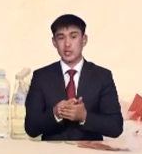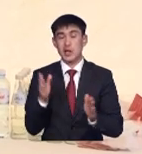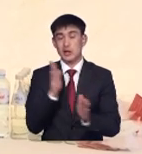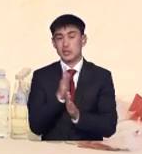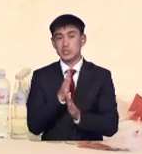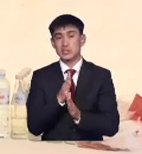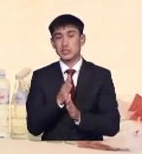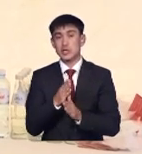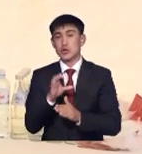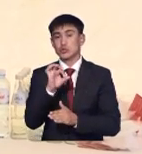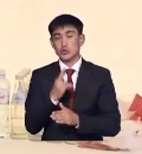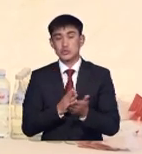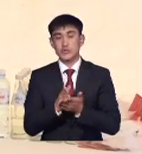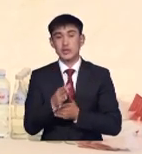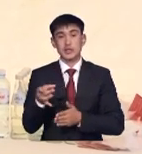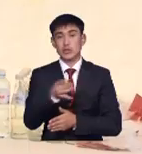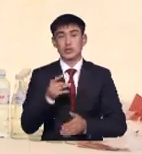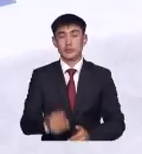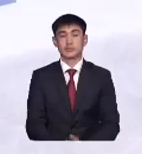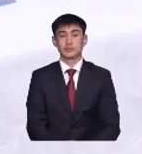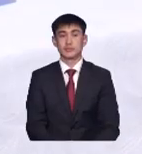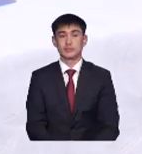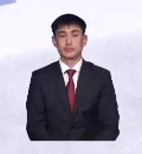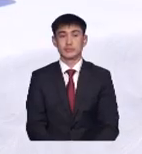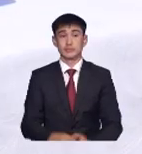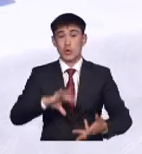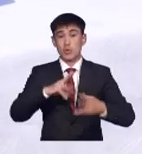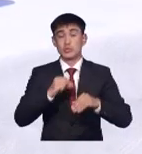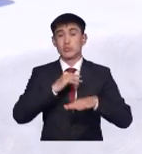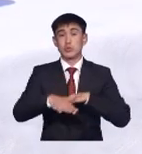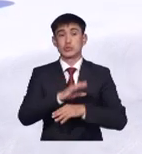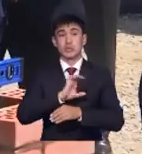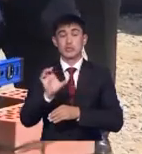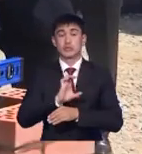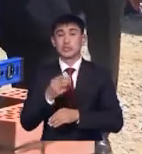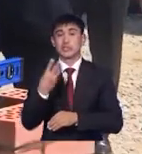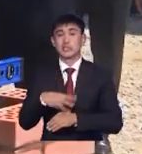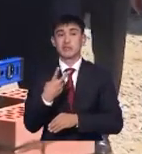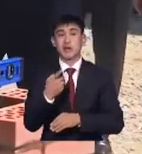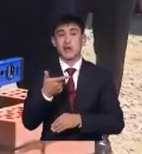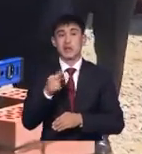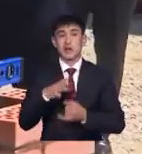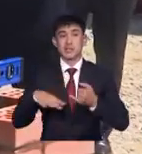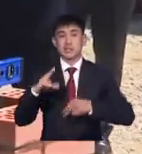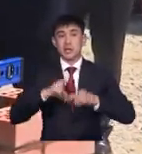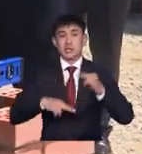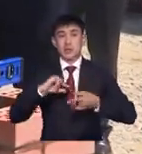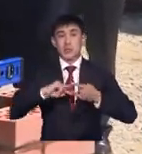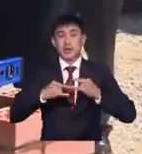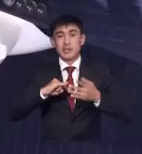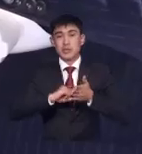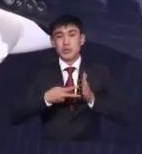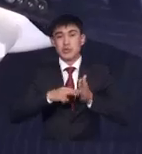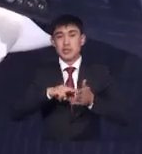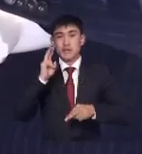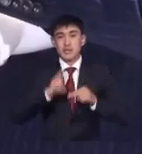экологический и социальный сфер нашего региона общая площадь производства составляет 32 га строительство планируется завершиться